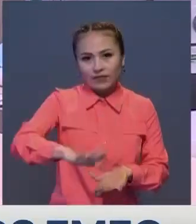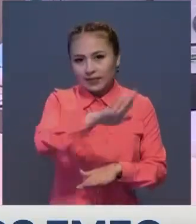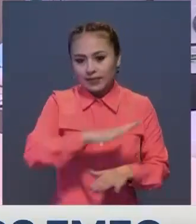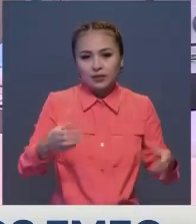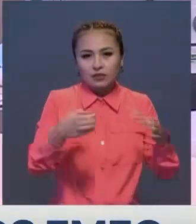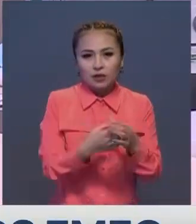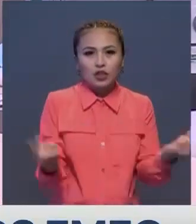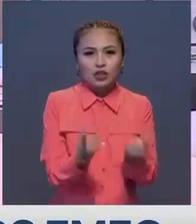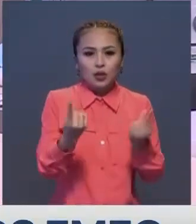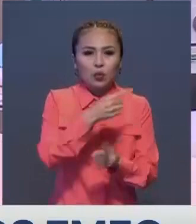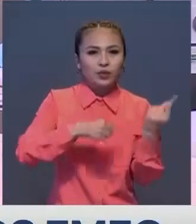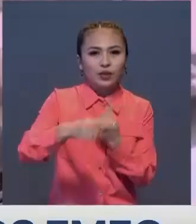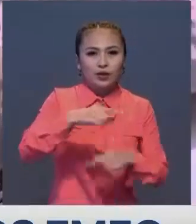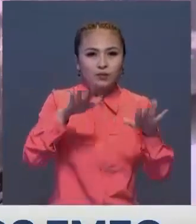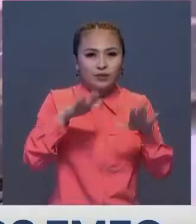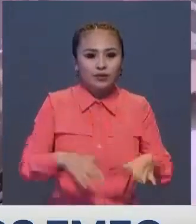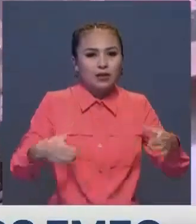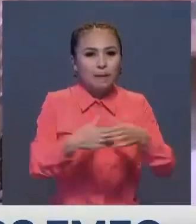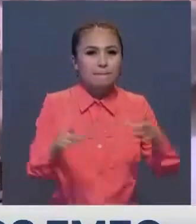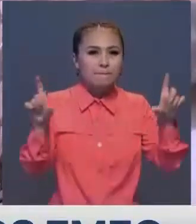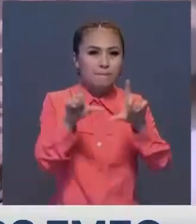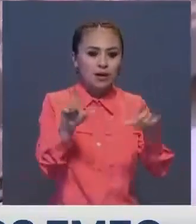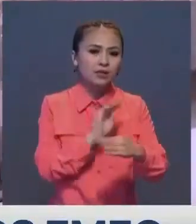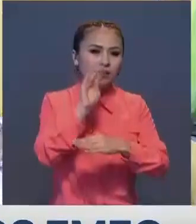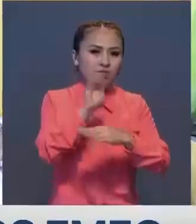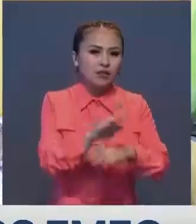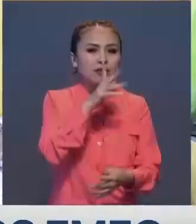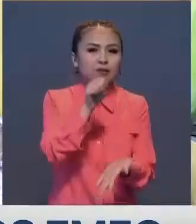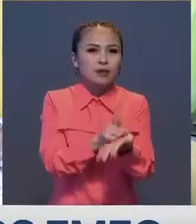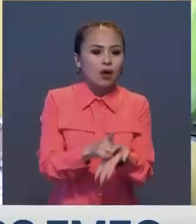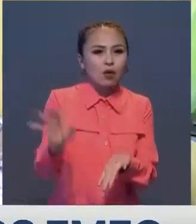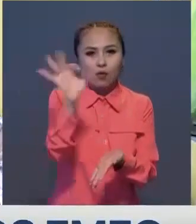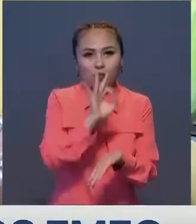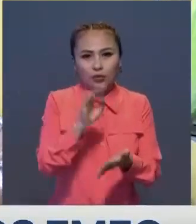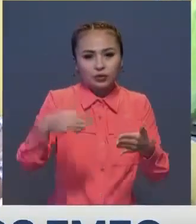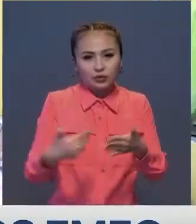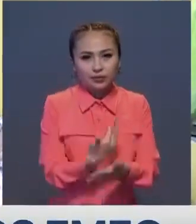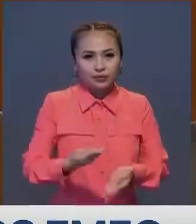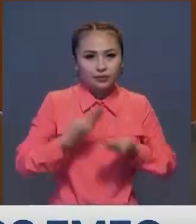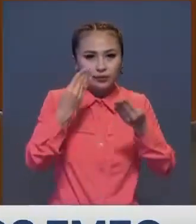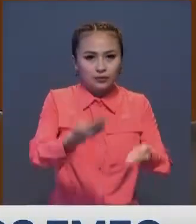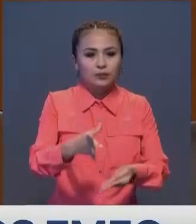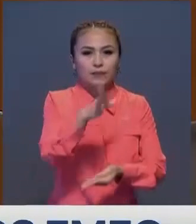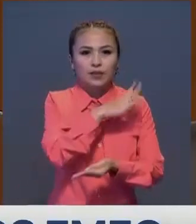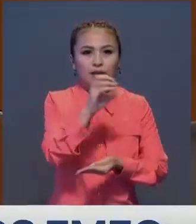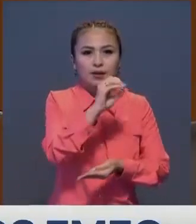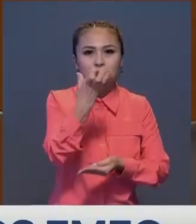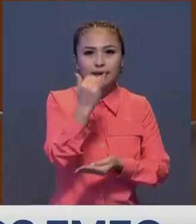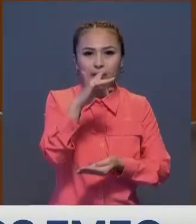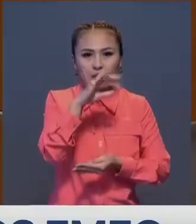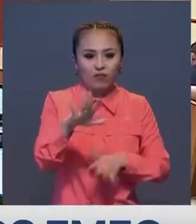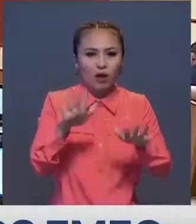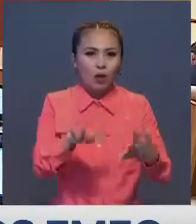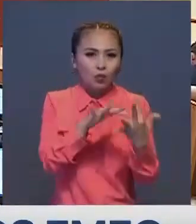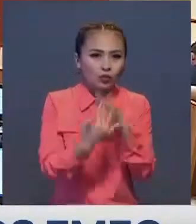отырып, женгіл өнеркәсіп саласындағы дүкендерді субсидиялау мен салық жағынан женгілдік жасау түсін. Ал депутат Ерлан Сайыров ауыл